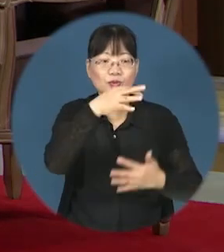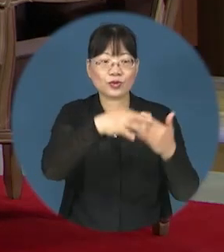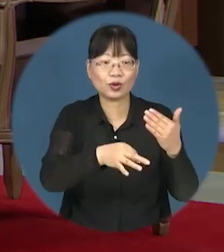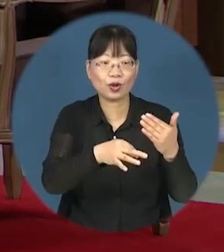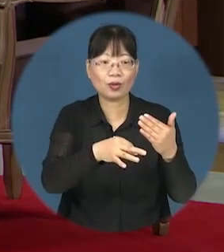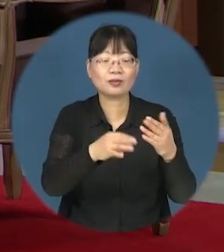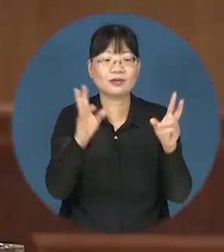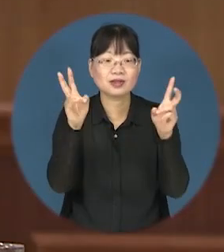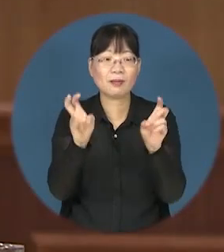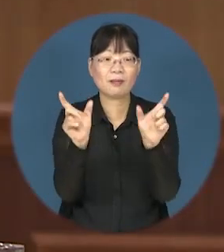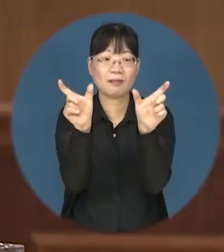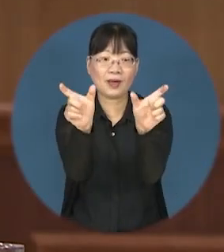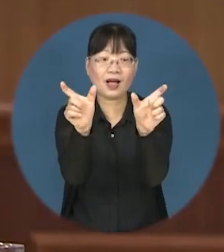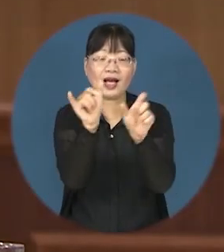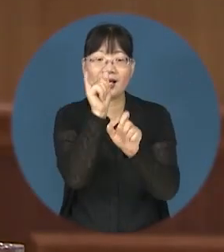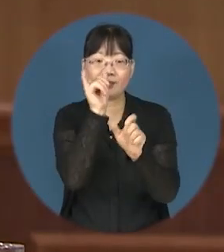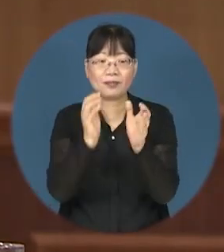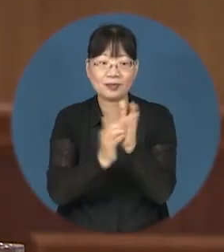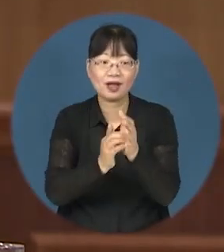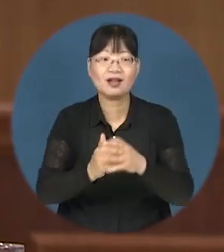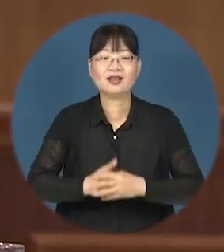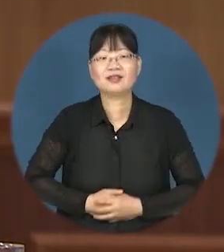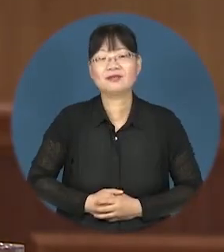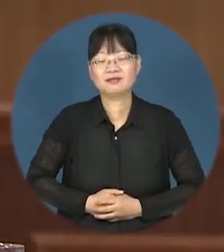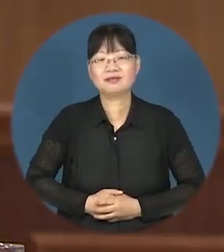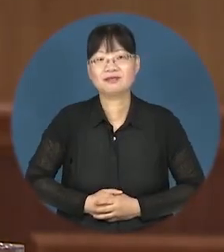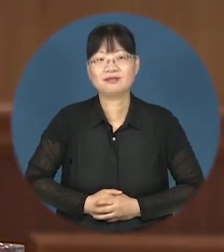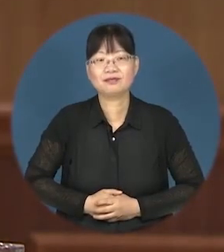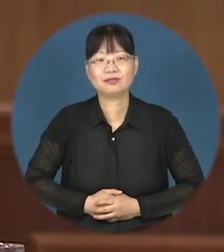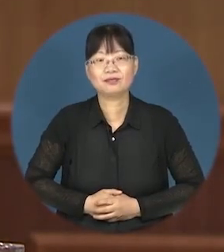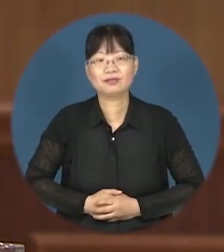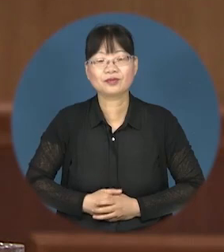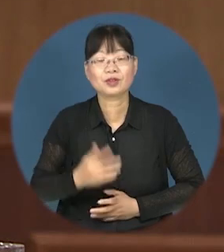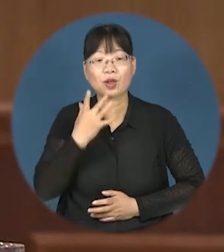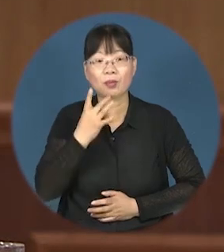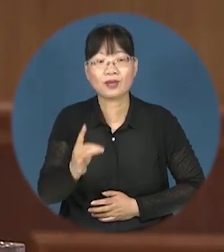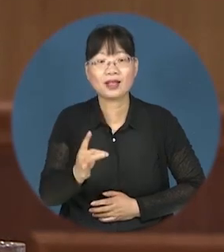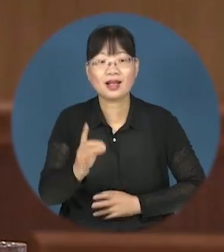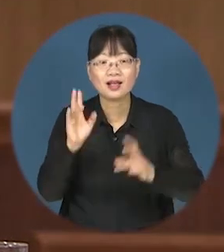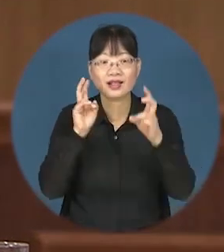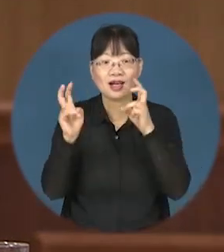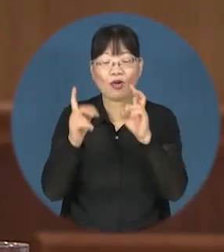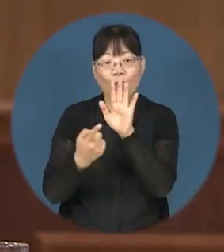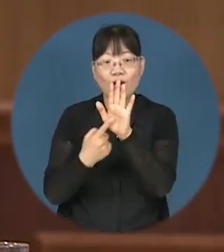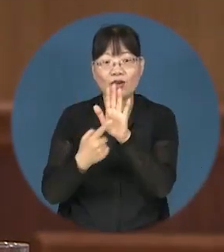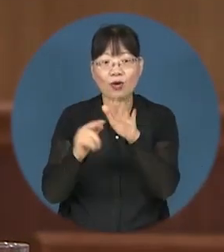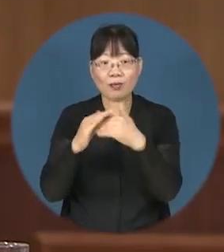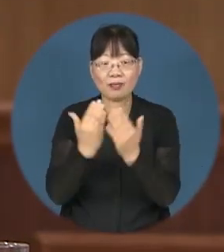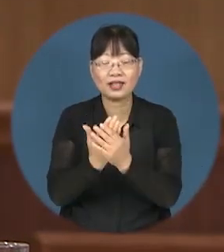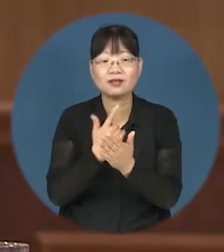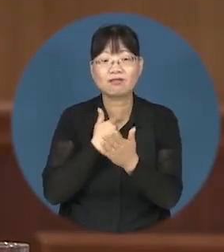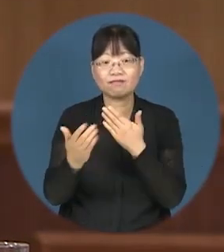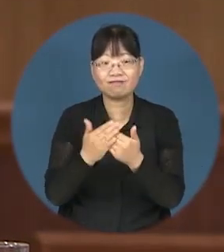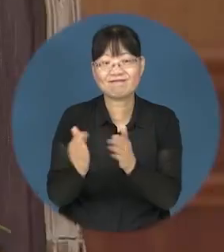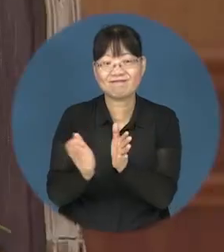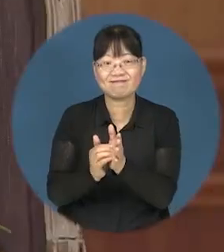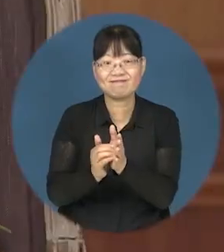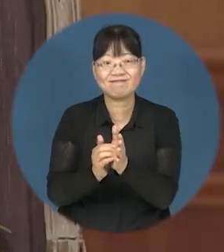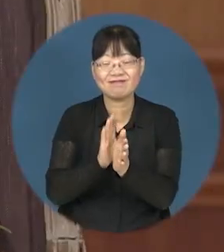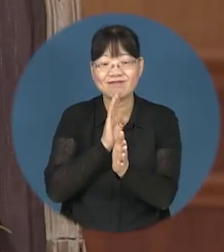쌓습니다 예 다큐멘터리 제목 이런게 제 4호 예 물론 못 기업체 광고 이런것은 많이 하셨겠죠